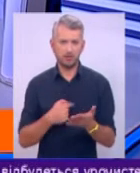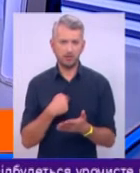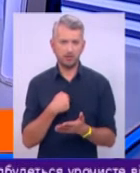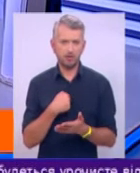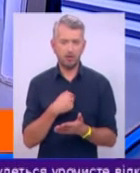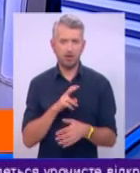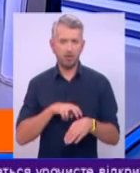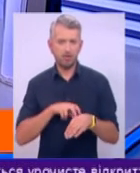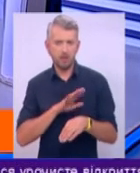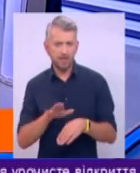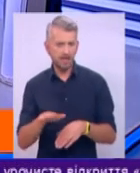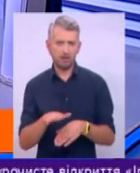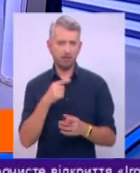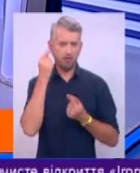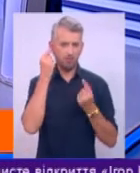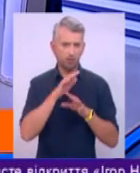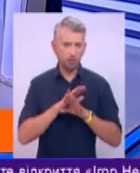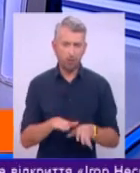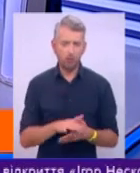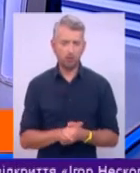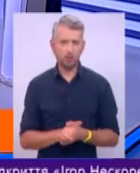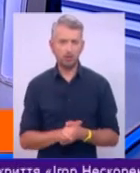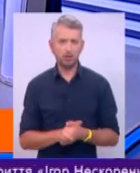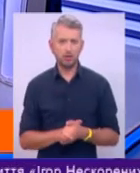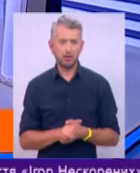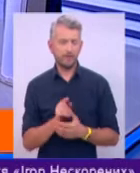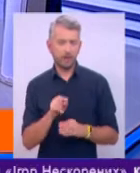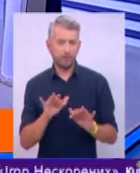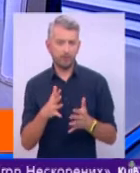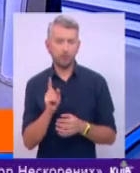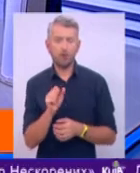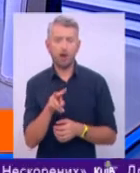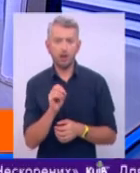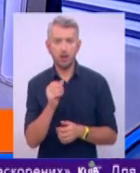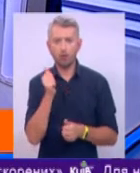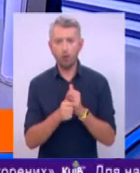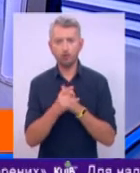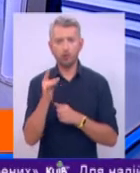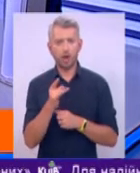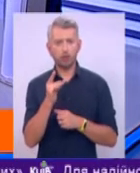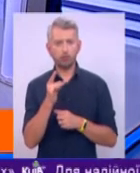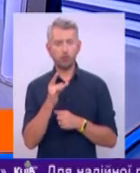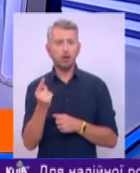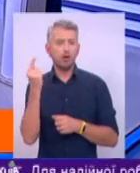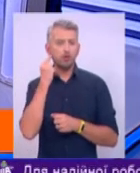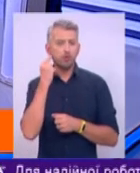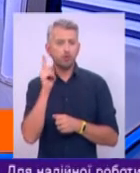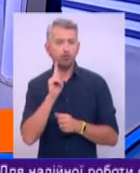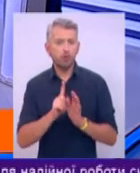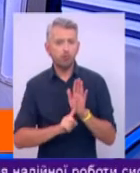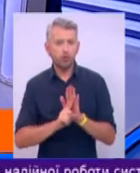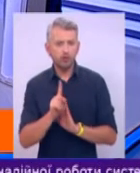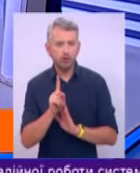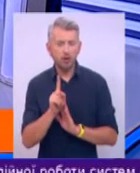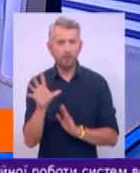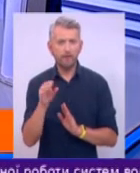я не лікар, не психолог, в даному випадку, але кожного разу чую, що починаю, скажімо так,